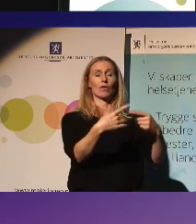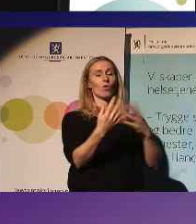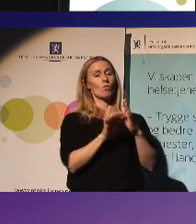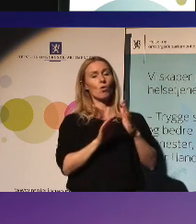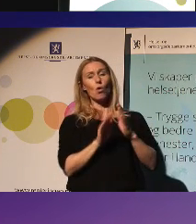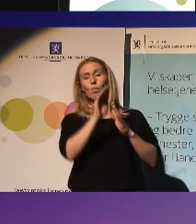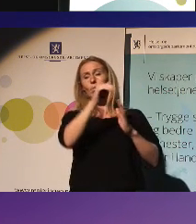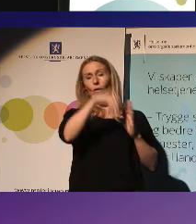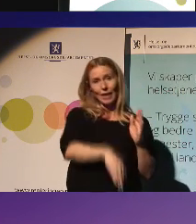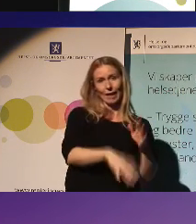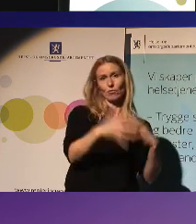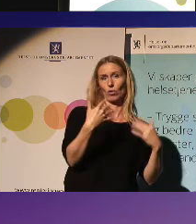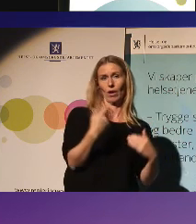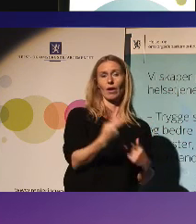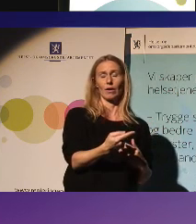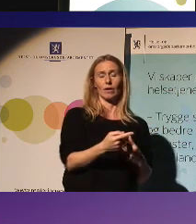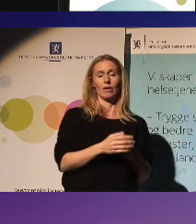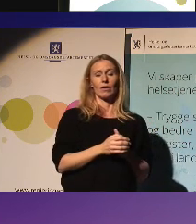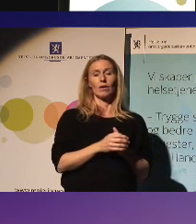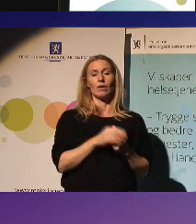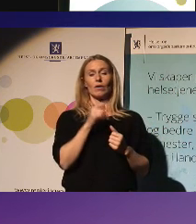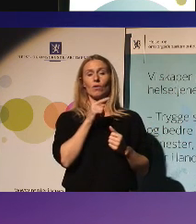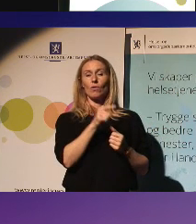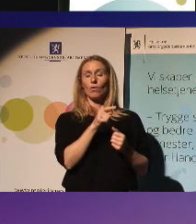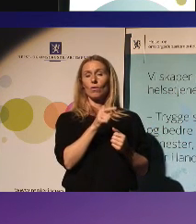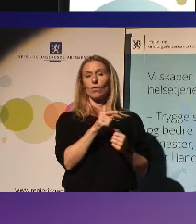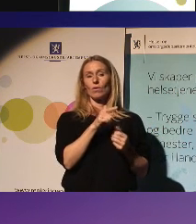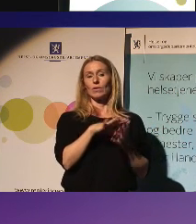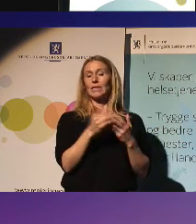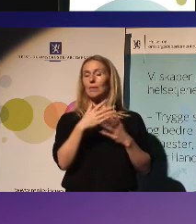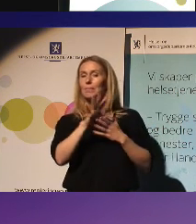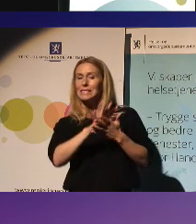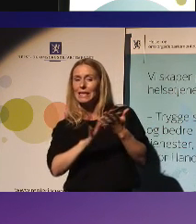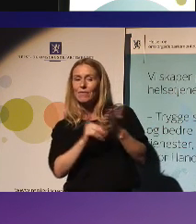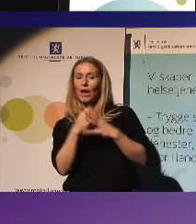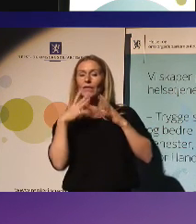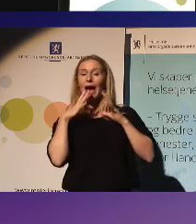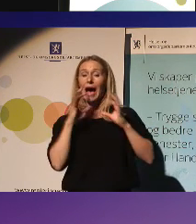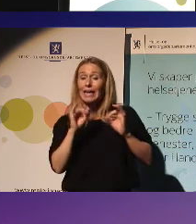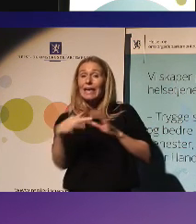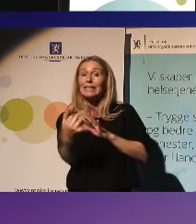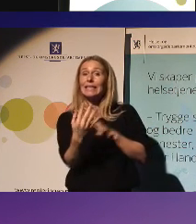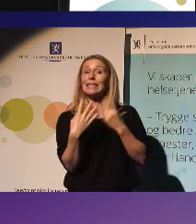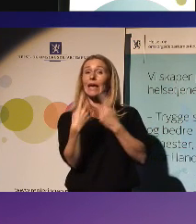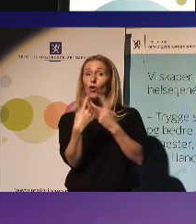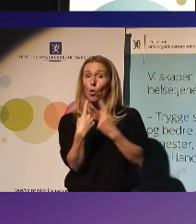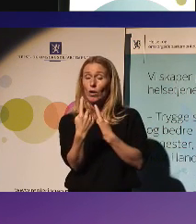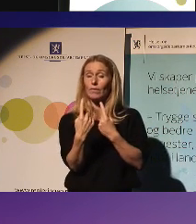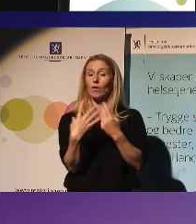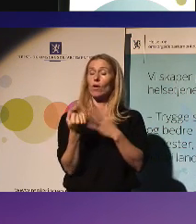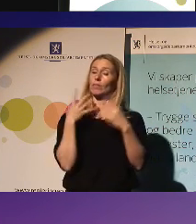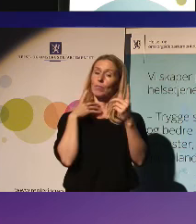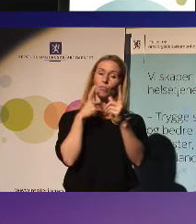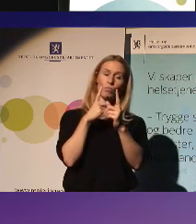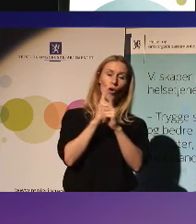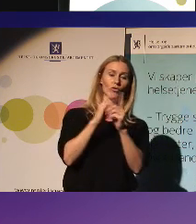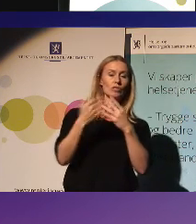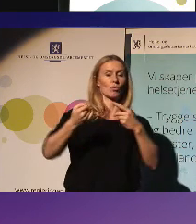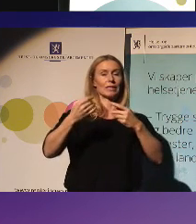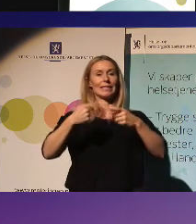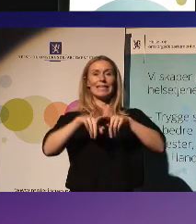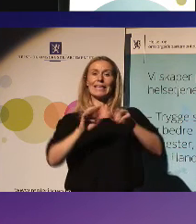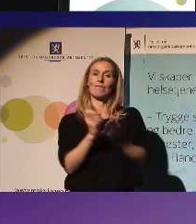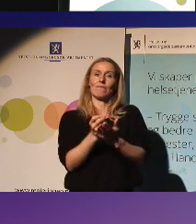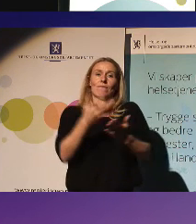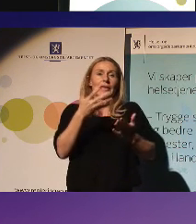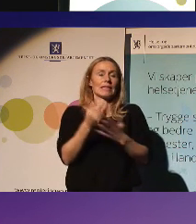nedturer, der begge parter beskriver at ærlighet i dialogen og det møtes på like fot og det å diskutere seg